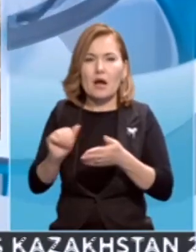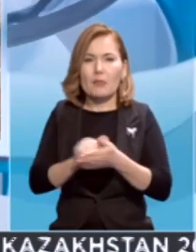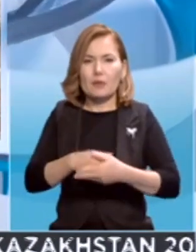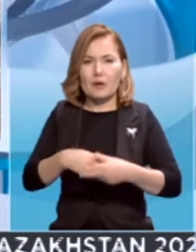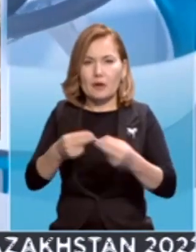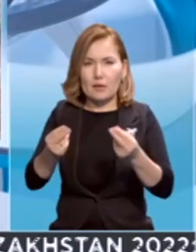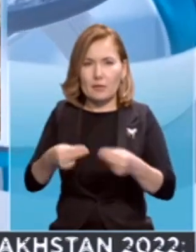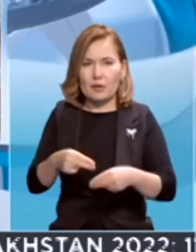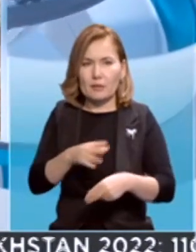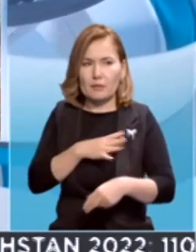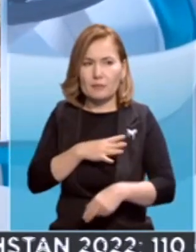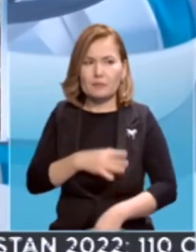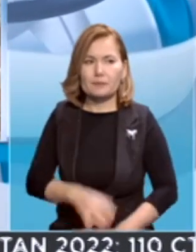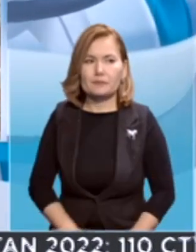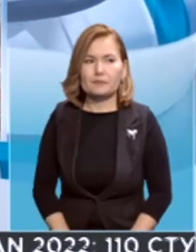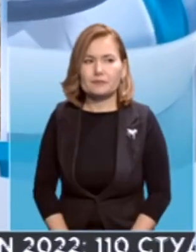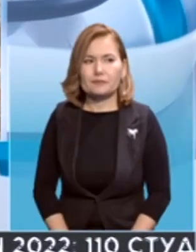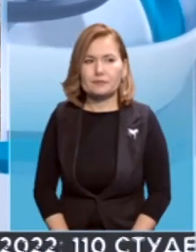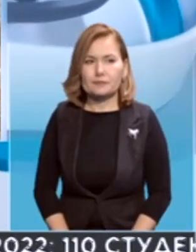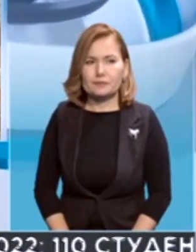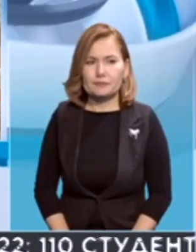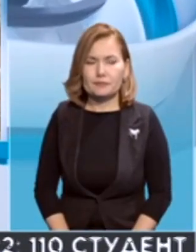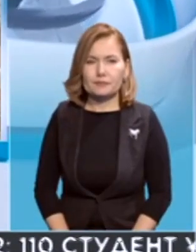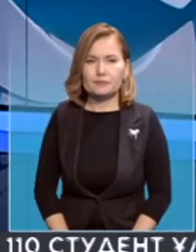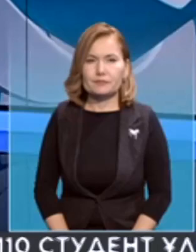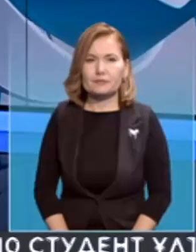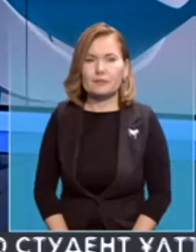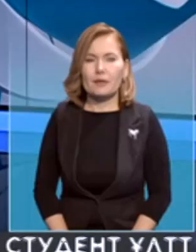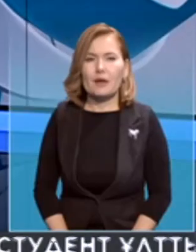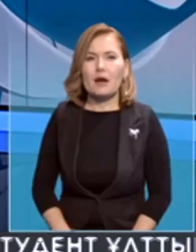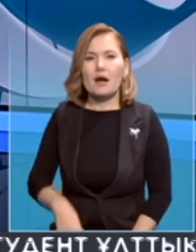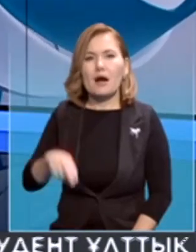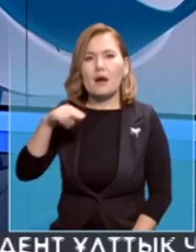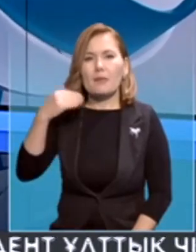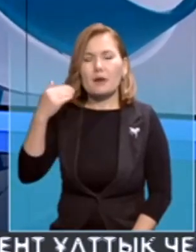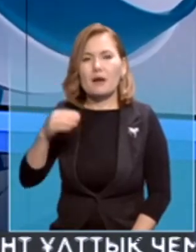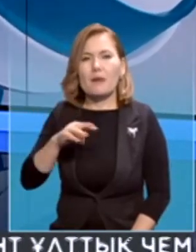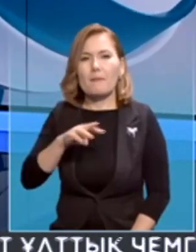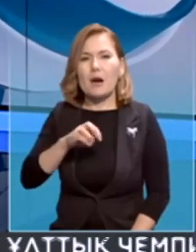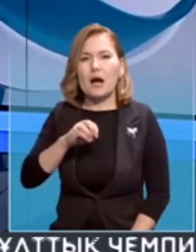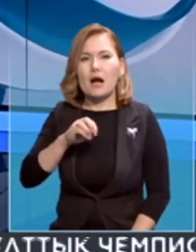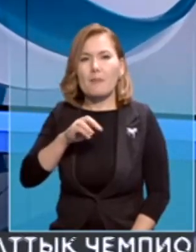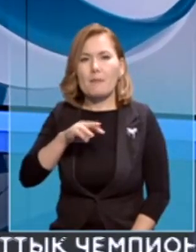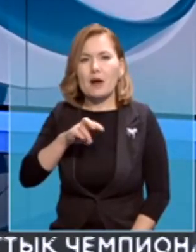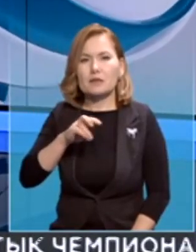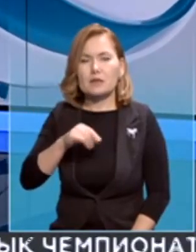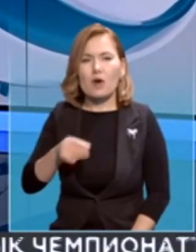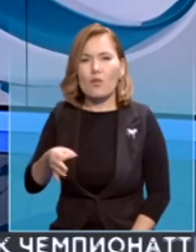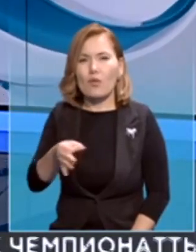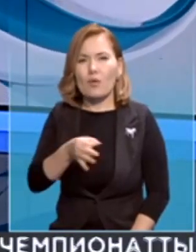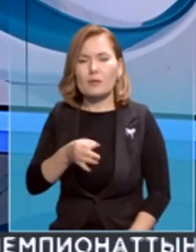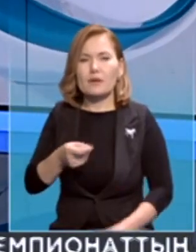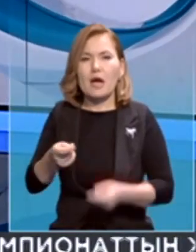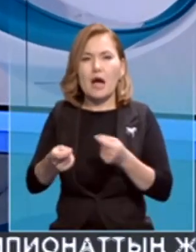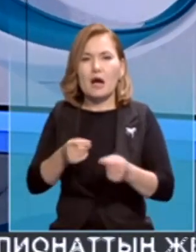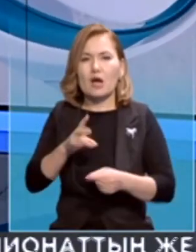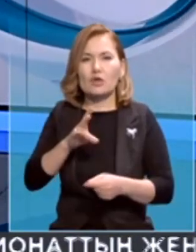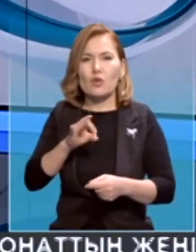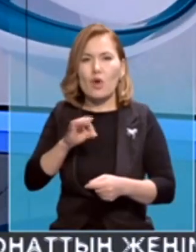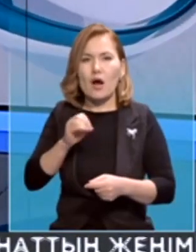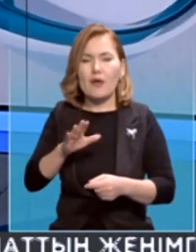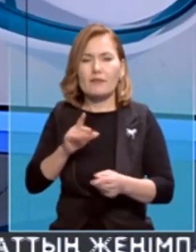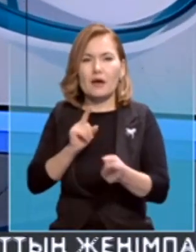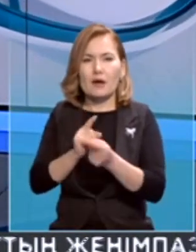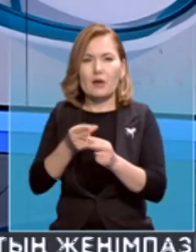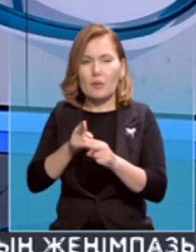бірқатар нақты тапсырма берді. Сондай-ақ президент Маңғыстау облысының әкімі Нұрлан Ноғаевты қабылдады. Ол мемлекет